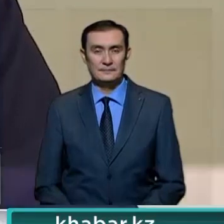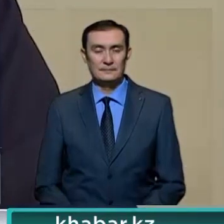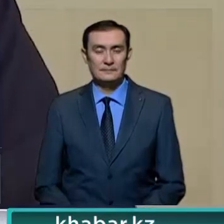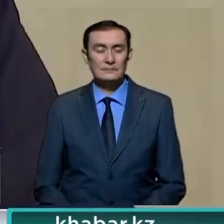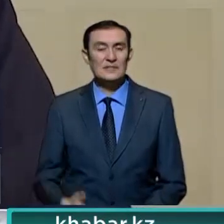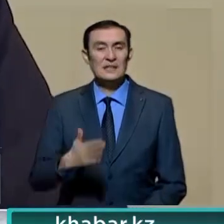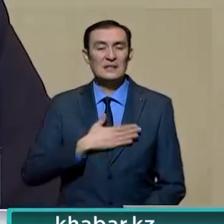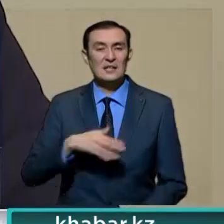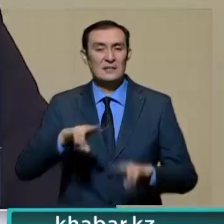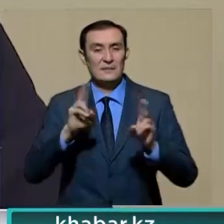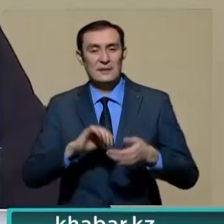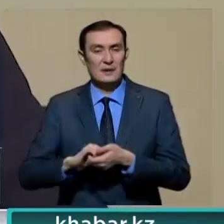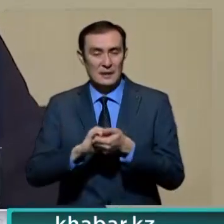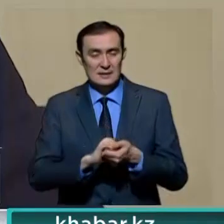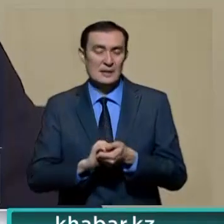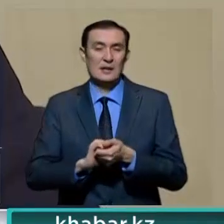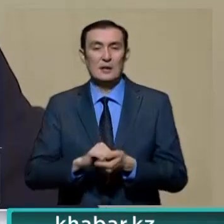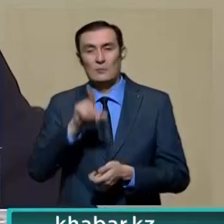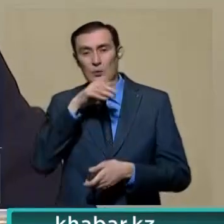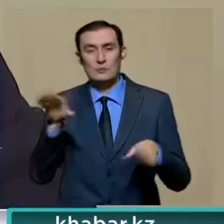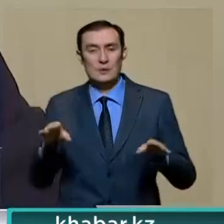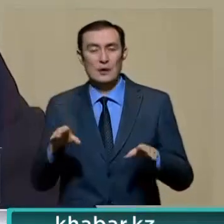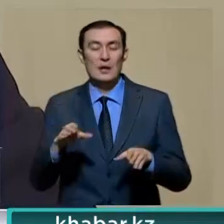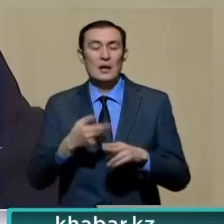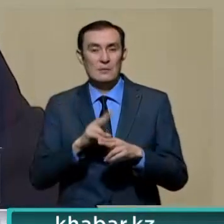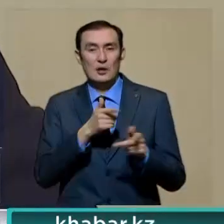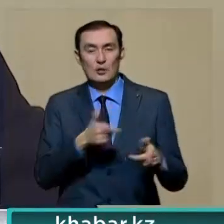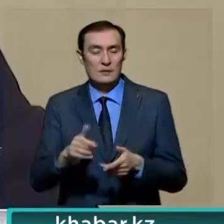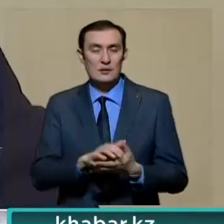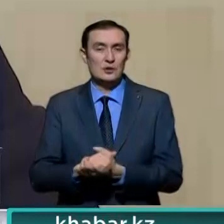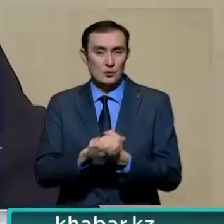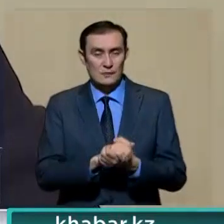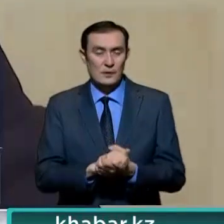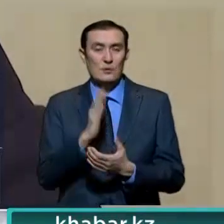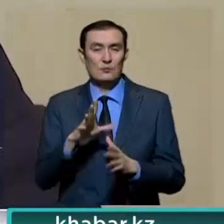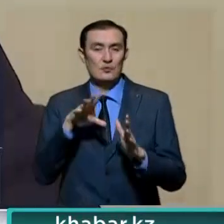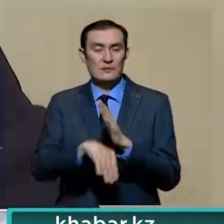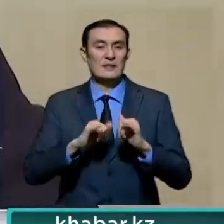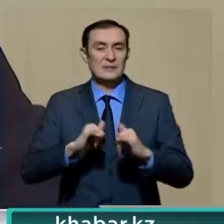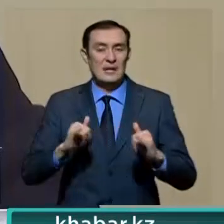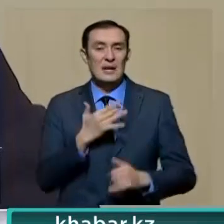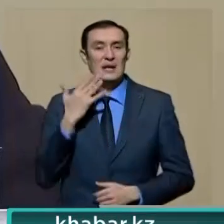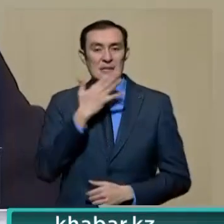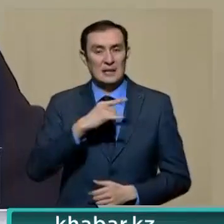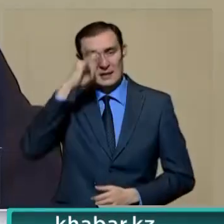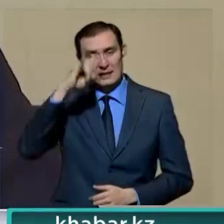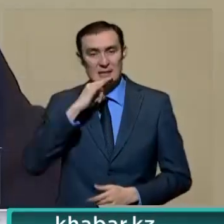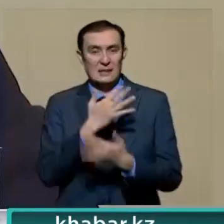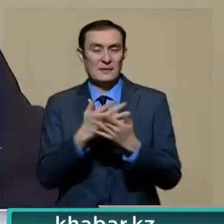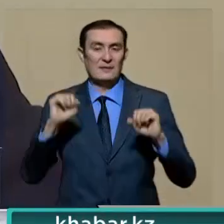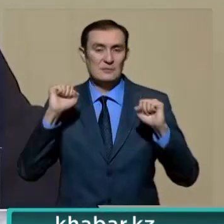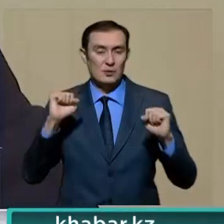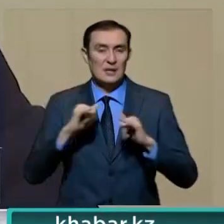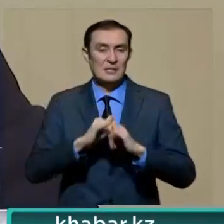наша федерация по хозбегелек готова к сотрудничеству этот меморандум безусловно включит свою лепту в развитие национальных видов спорта в целом